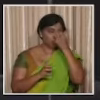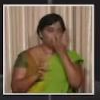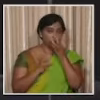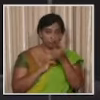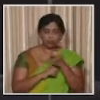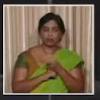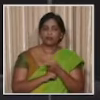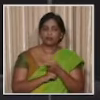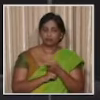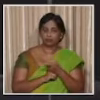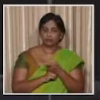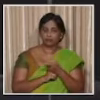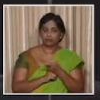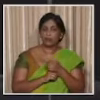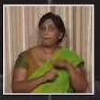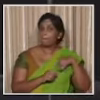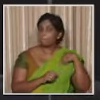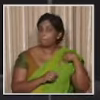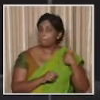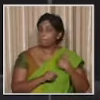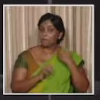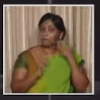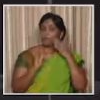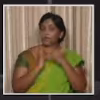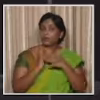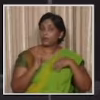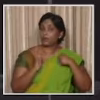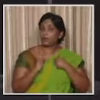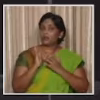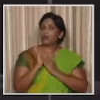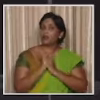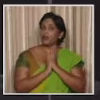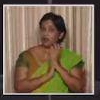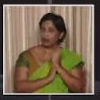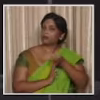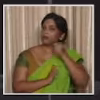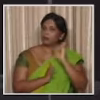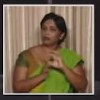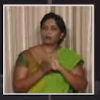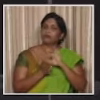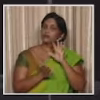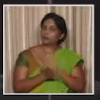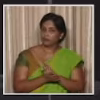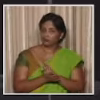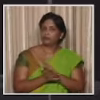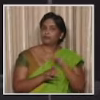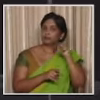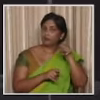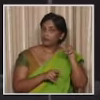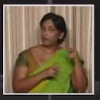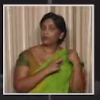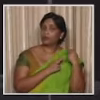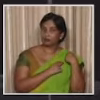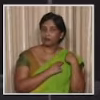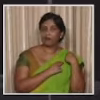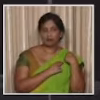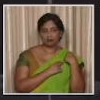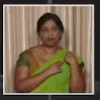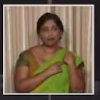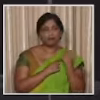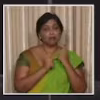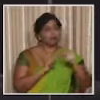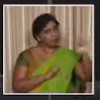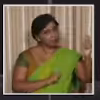ප්‍රහාරයේ ප්‍රධාන කාරණේදී මූලික අයිතිවාසිකම් පෙස්සමේ තීන්දුවක් දුන්නා. මේ අය වග කියන්න ඕනේ මෙච්චර. ඒකේ වන්දිත්